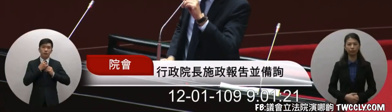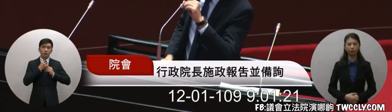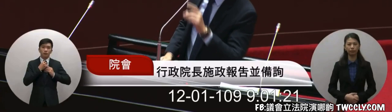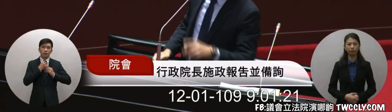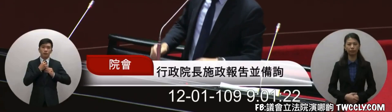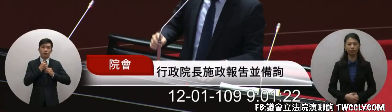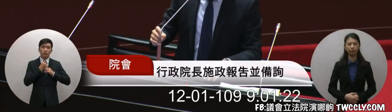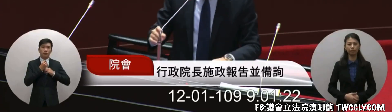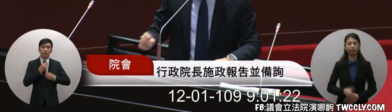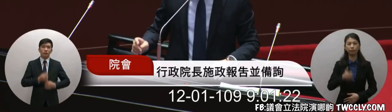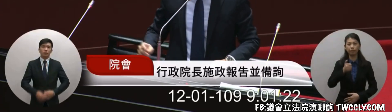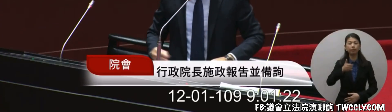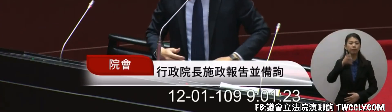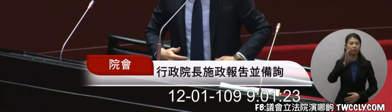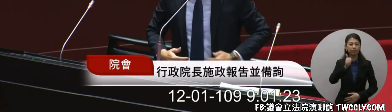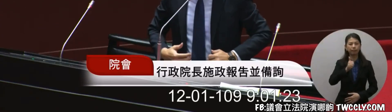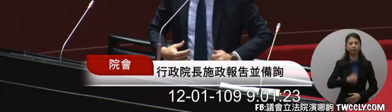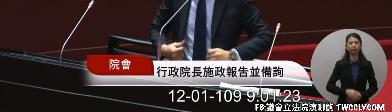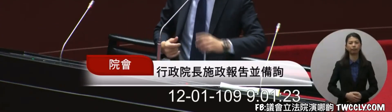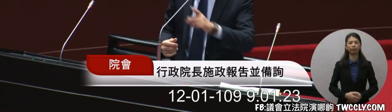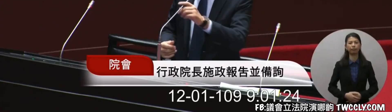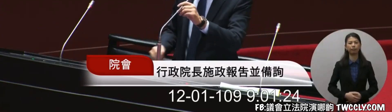好，谢谢主席。那